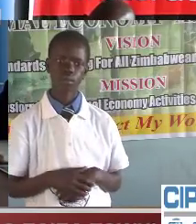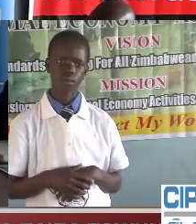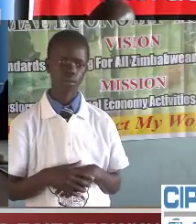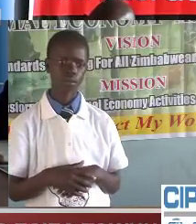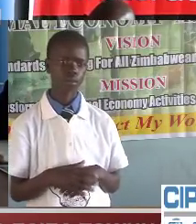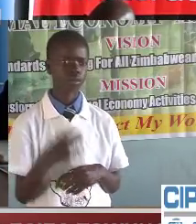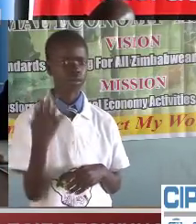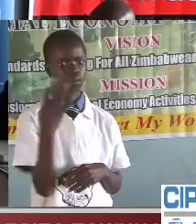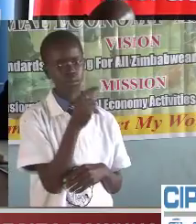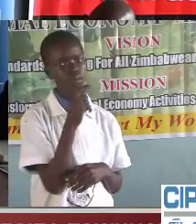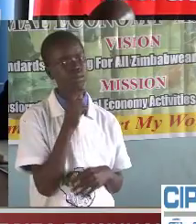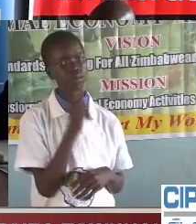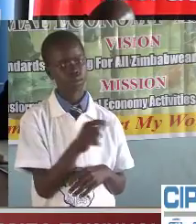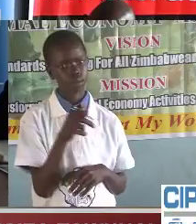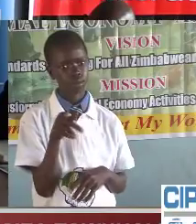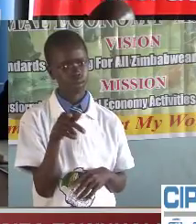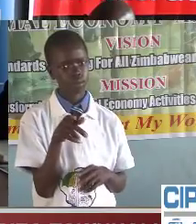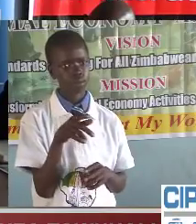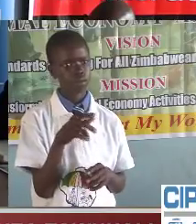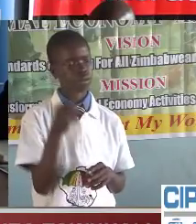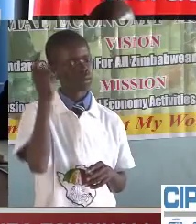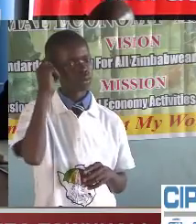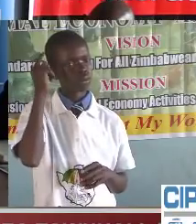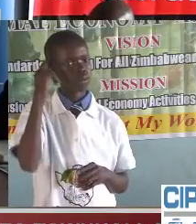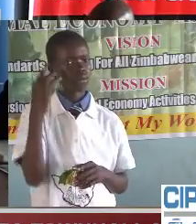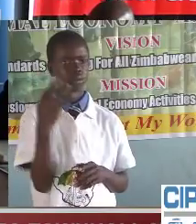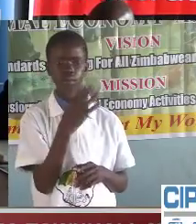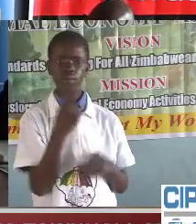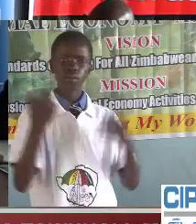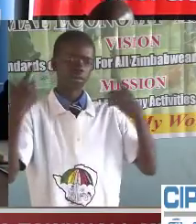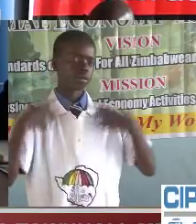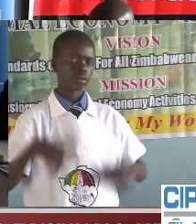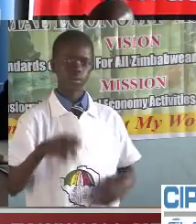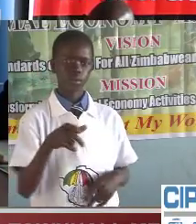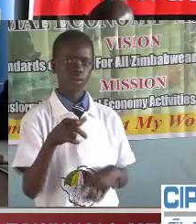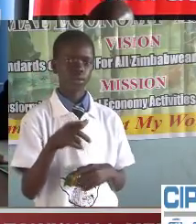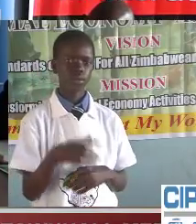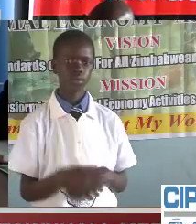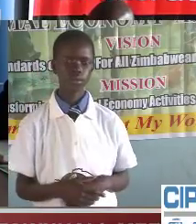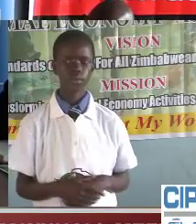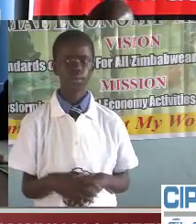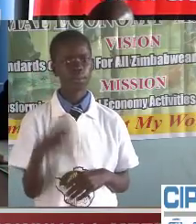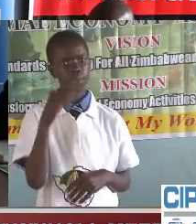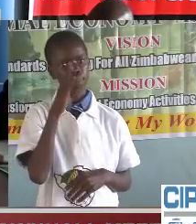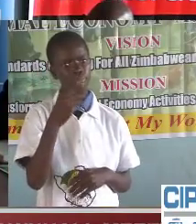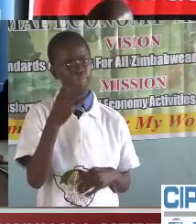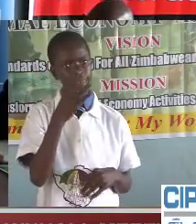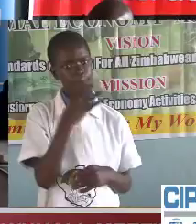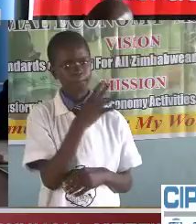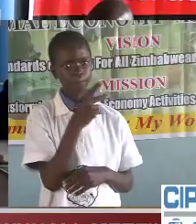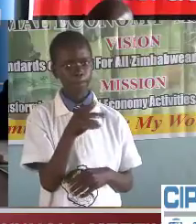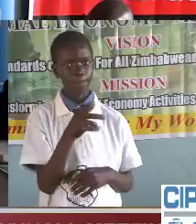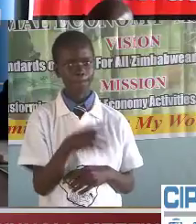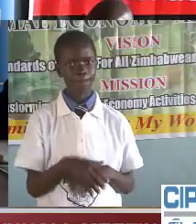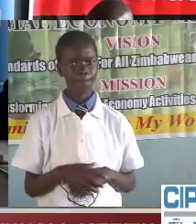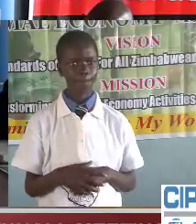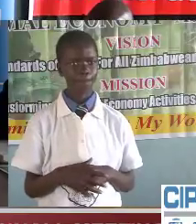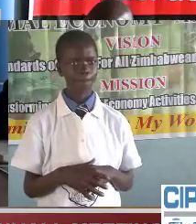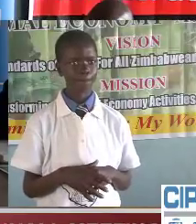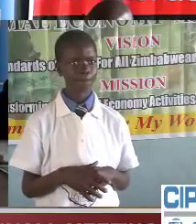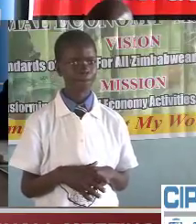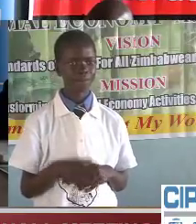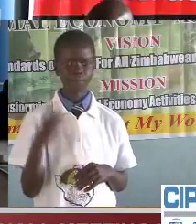Mvura shuwa tinozviziva kuti ndoupenyu. Saka pamvura paya tinozama kuti tise